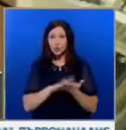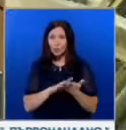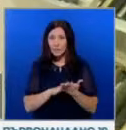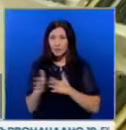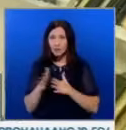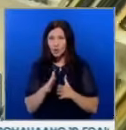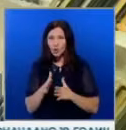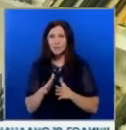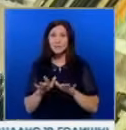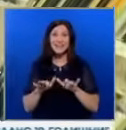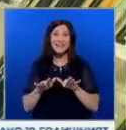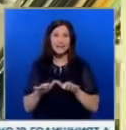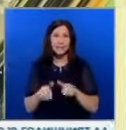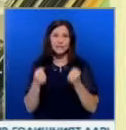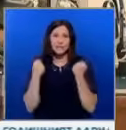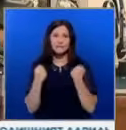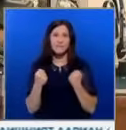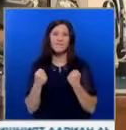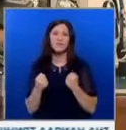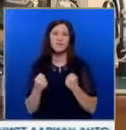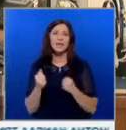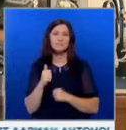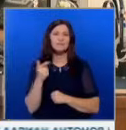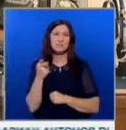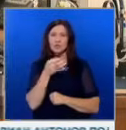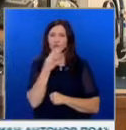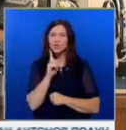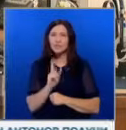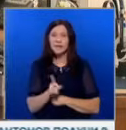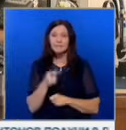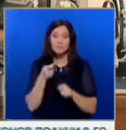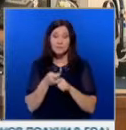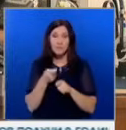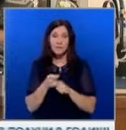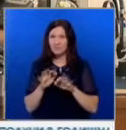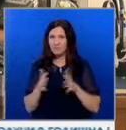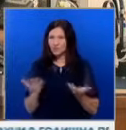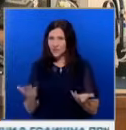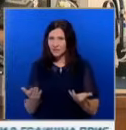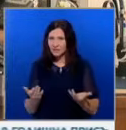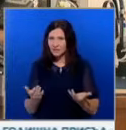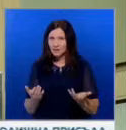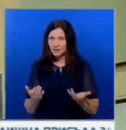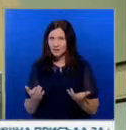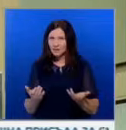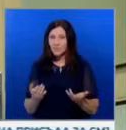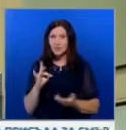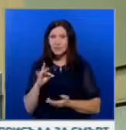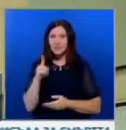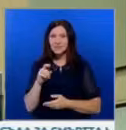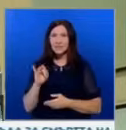на хората се дигитализират в здравните инспекции. В тези случаи трябва да си коригират нещата РЗИ и